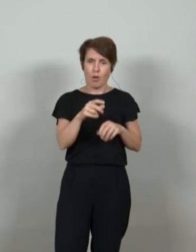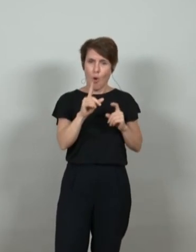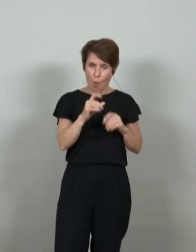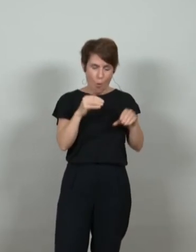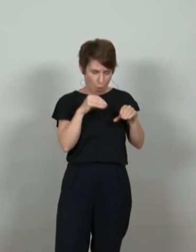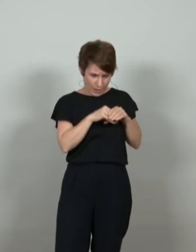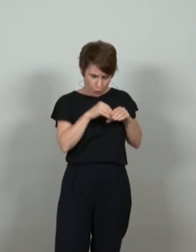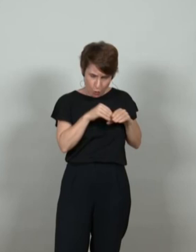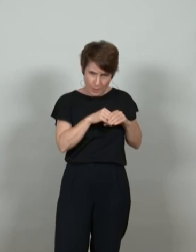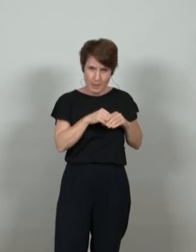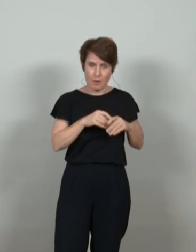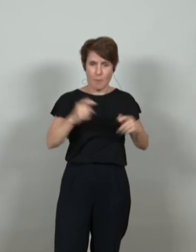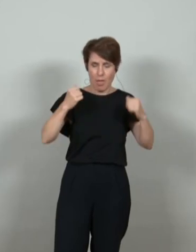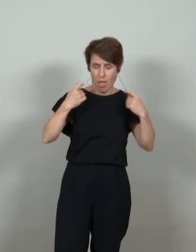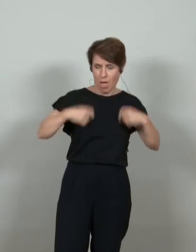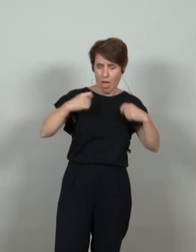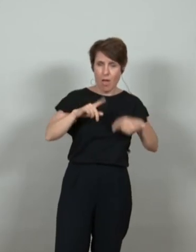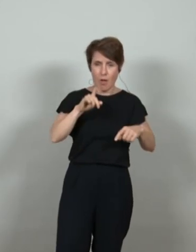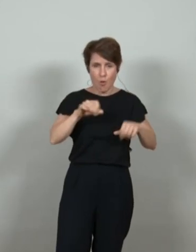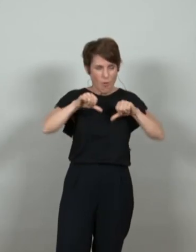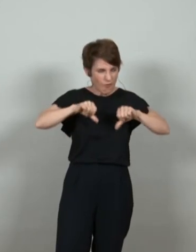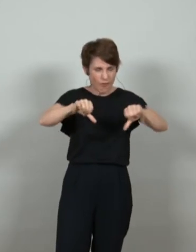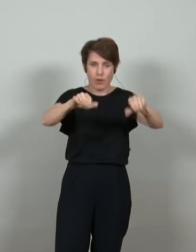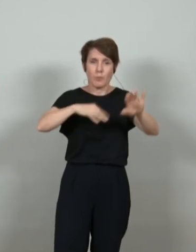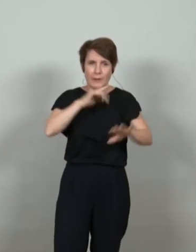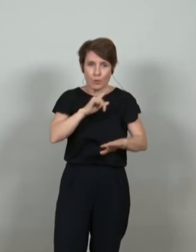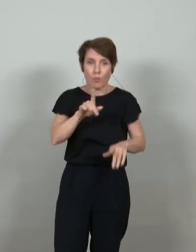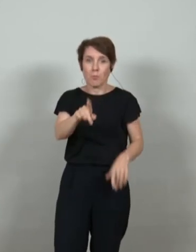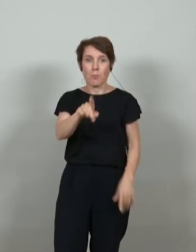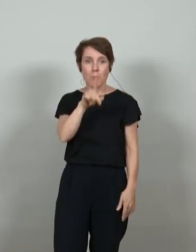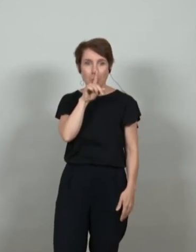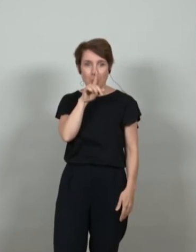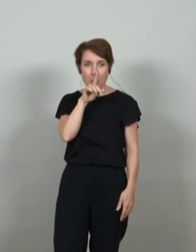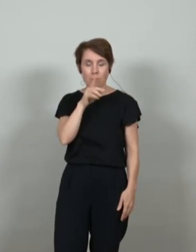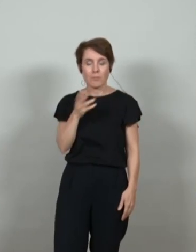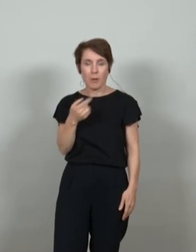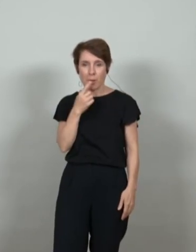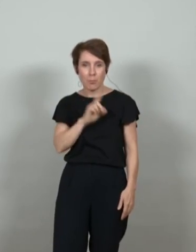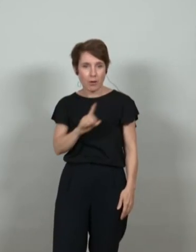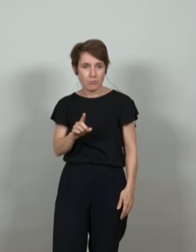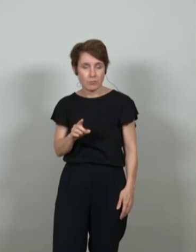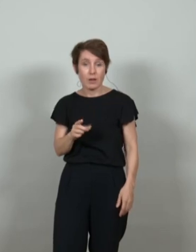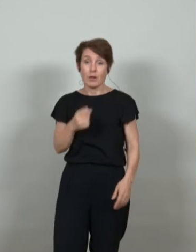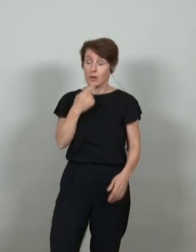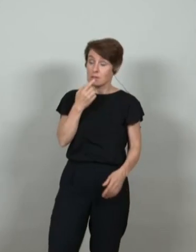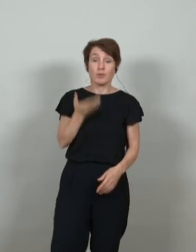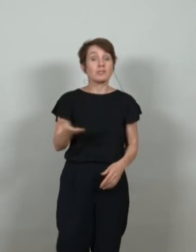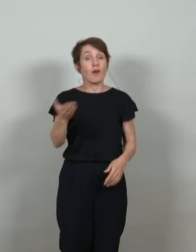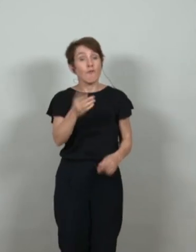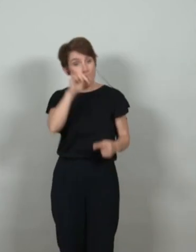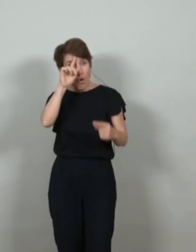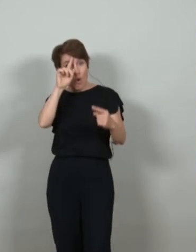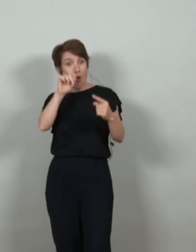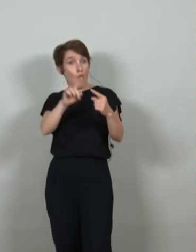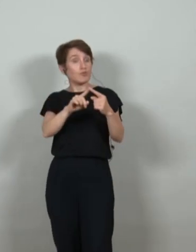bref si on résume votre stratégie d'agriculture urbaine ce sont des objectifs louables et largement partagés sur ces